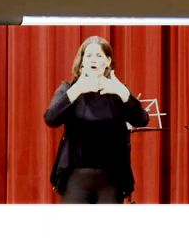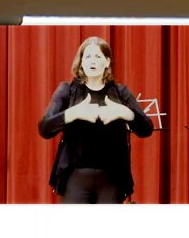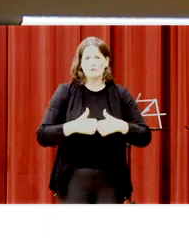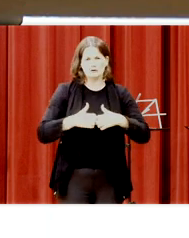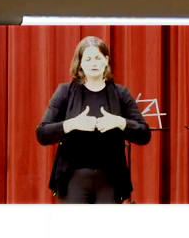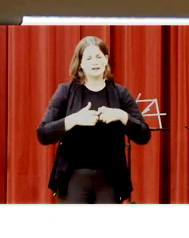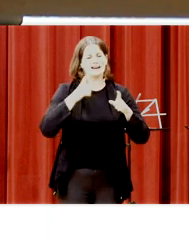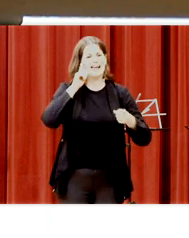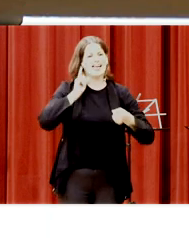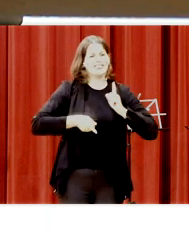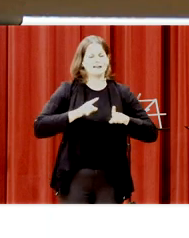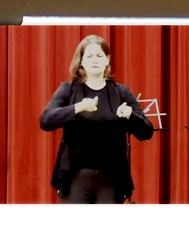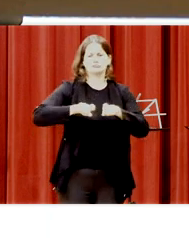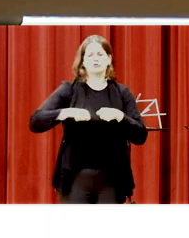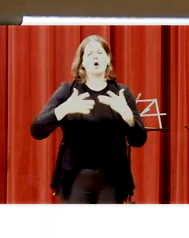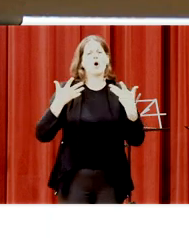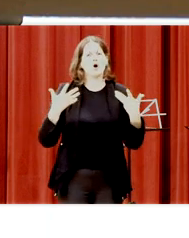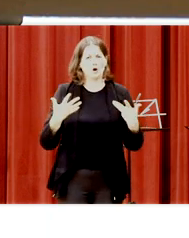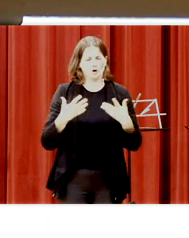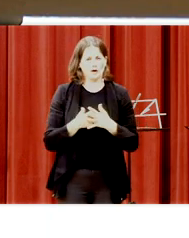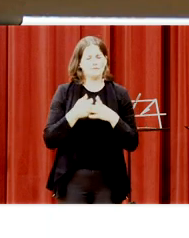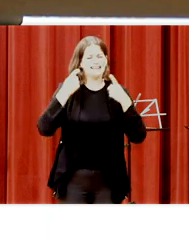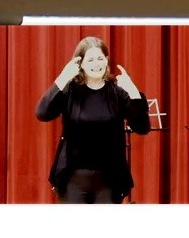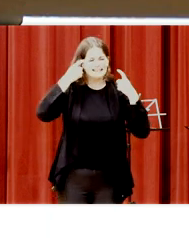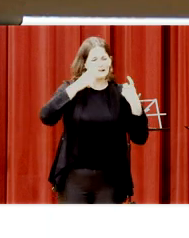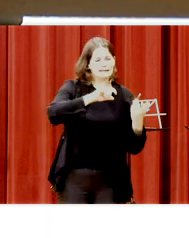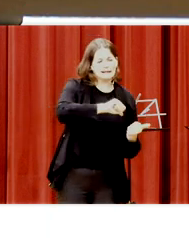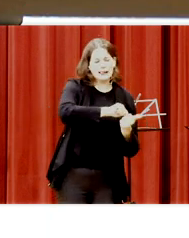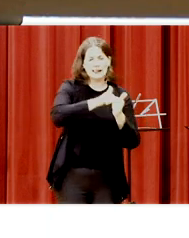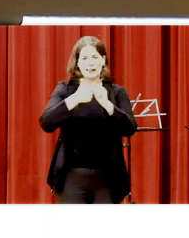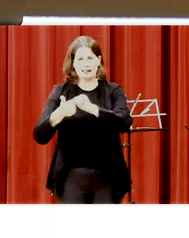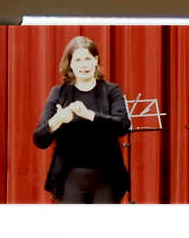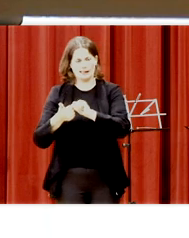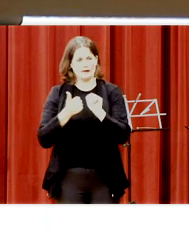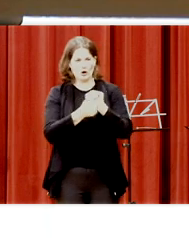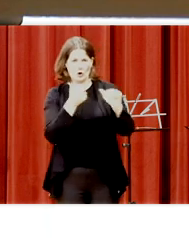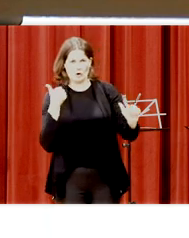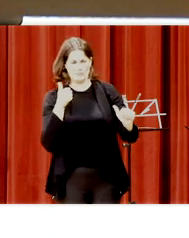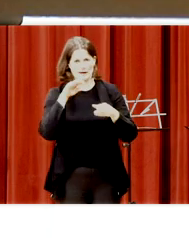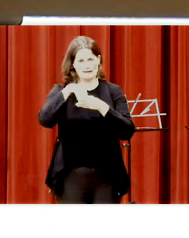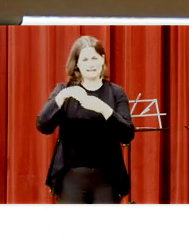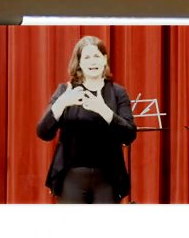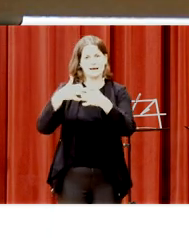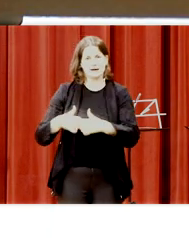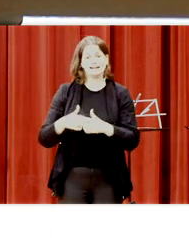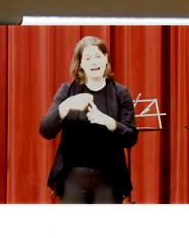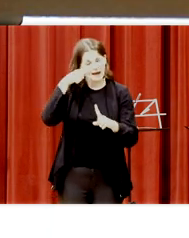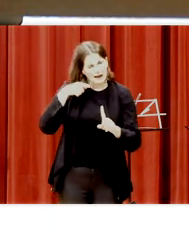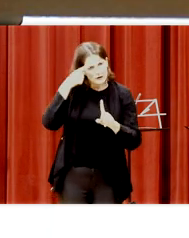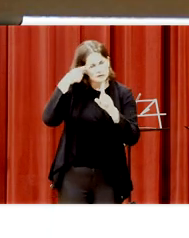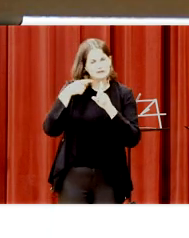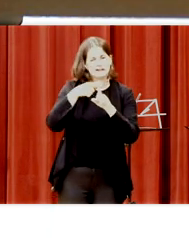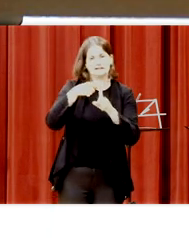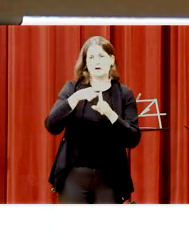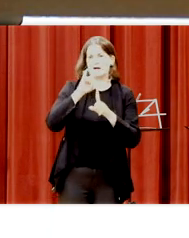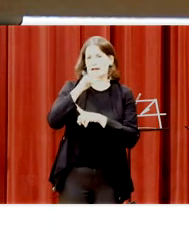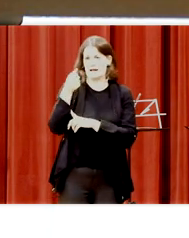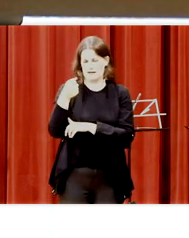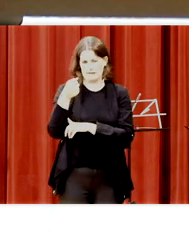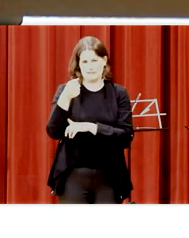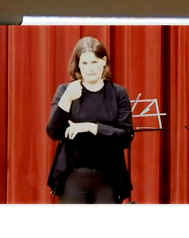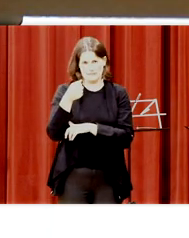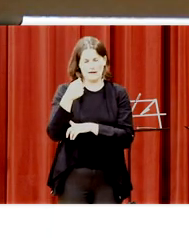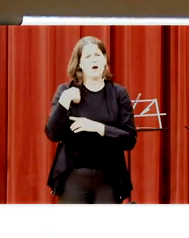és l'objectiu de la intel·ligència artificial. El motiu? Millorar sempre. Qualsevol progrés és millorar la qualitat de vida de les persones. No ens